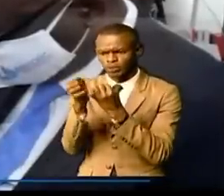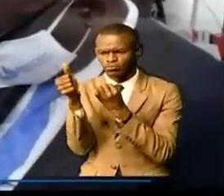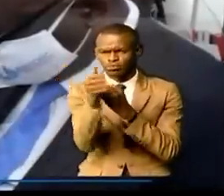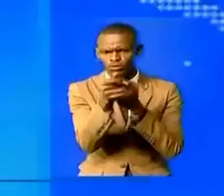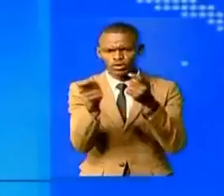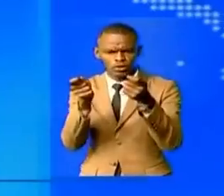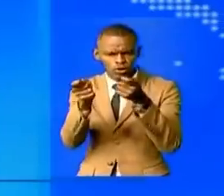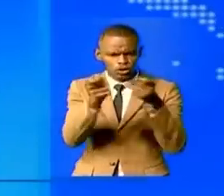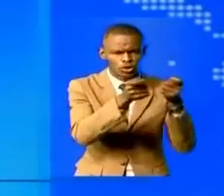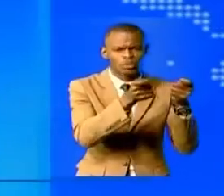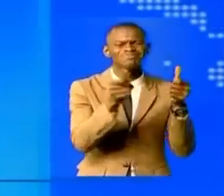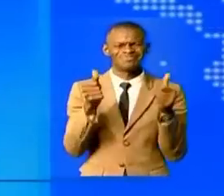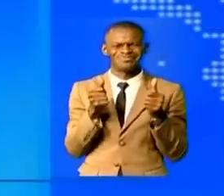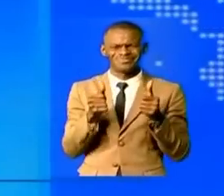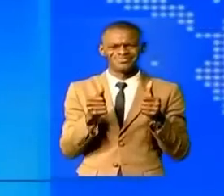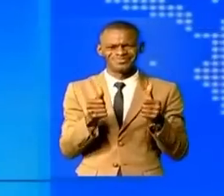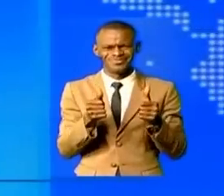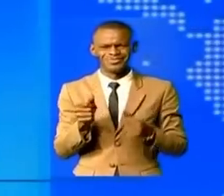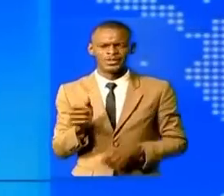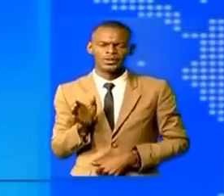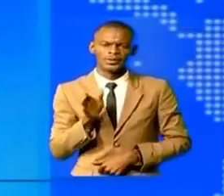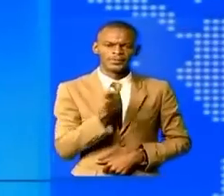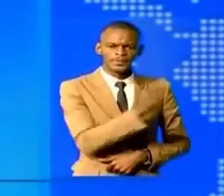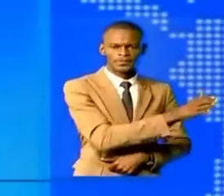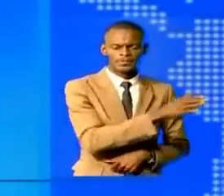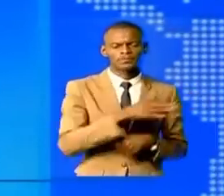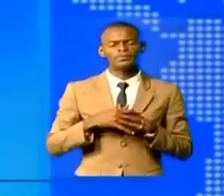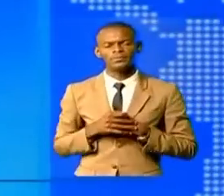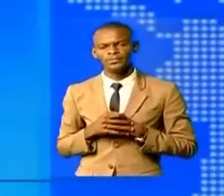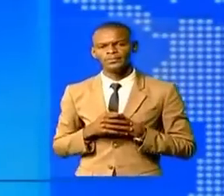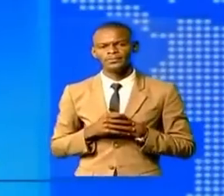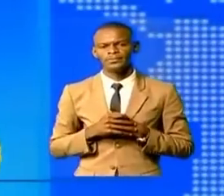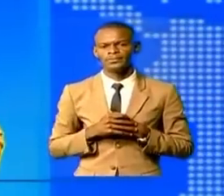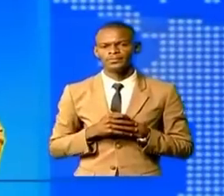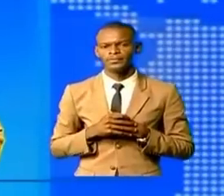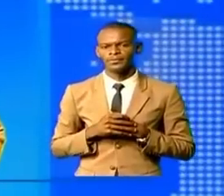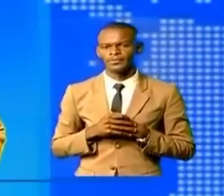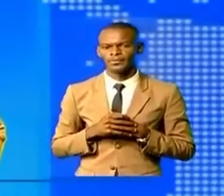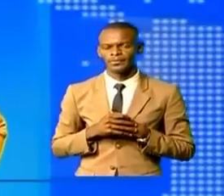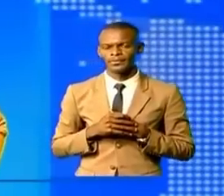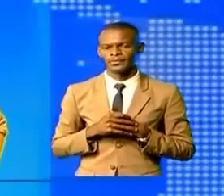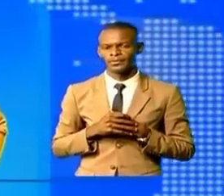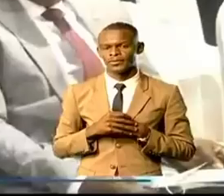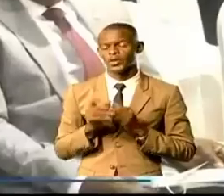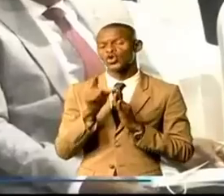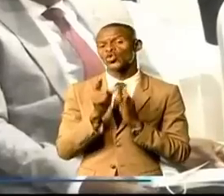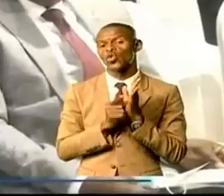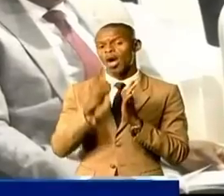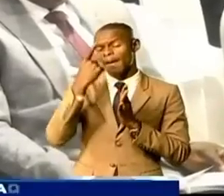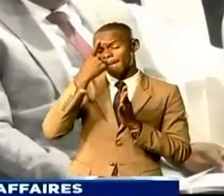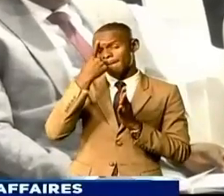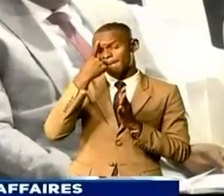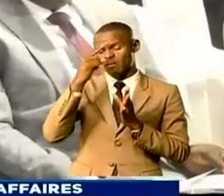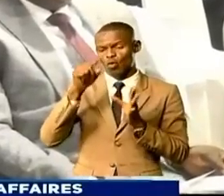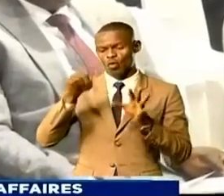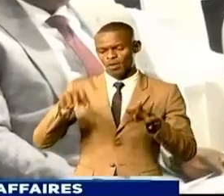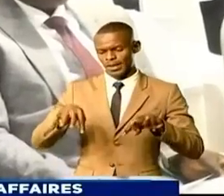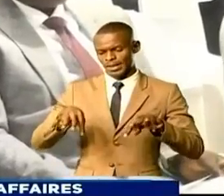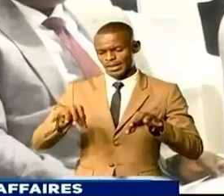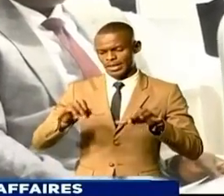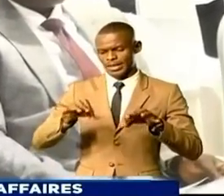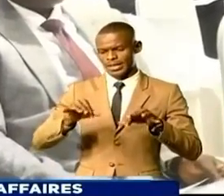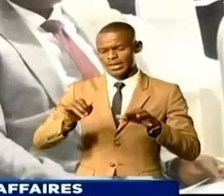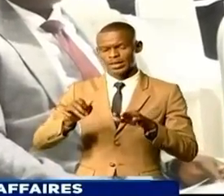entreprises. Un mot sur la réforme foncière, des explications dans ce reportage. La loi portant